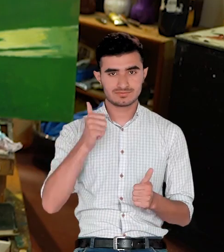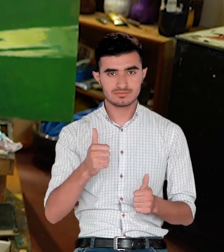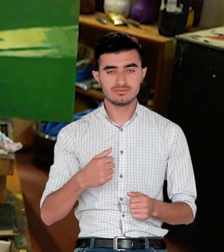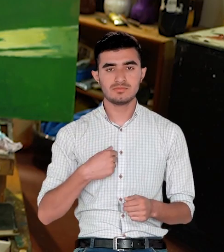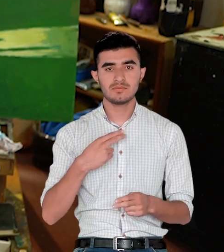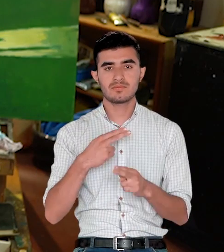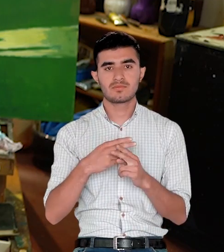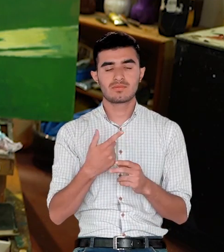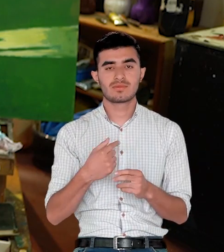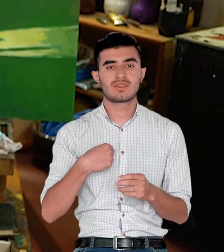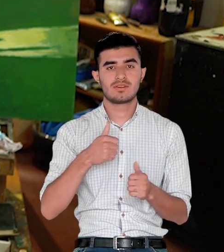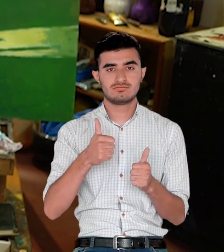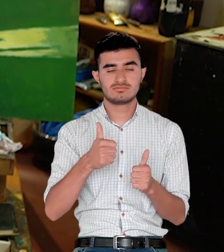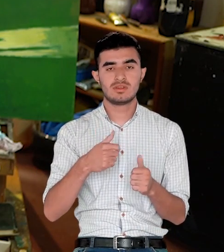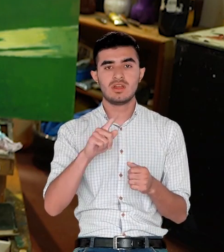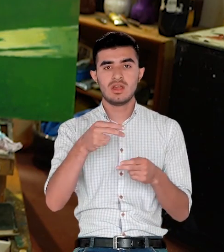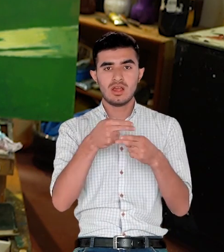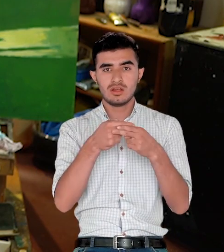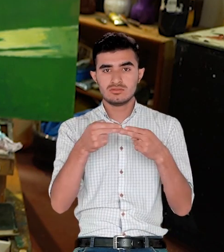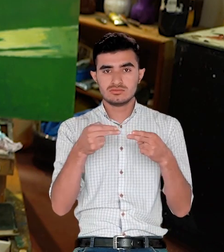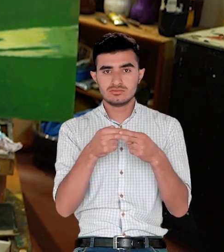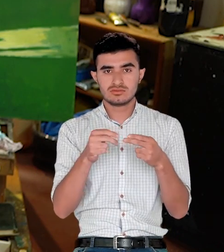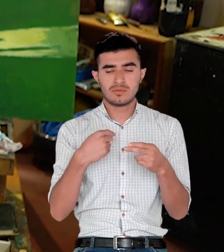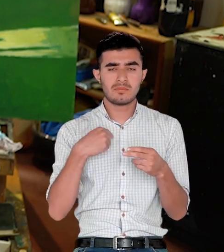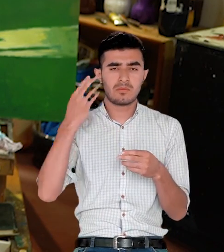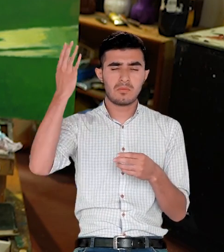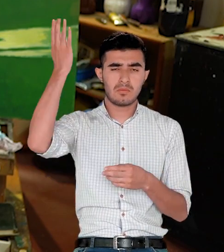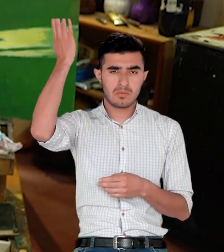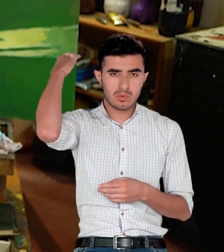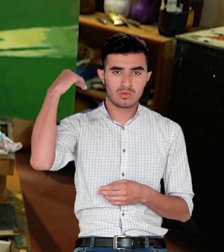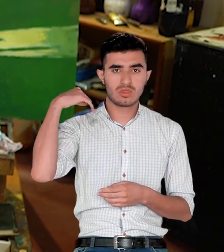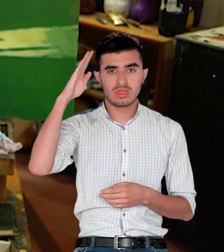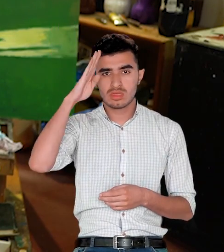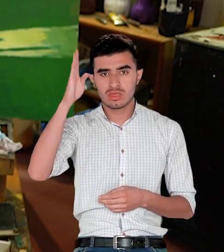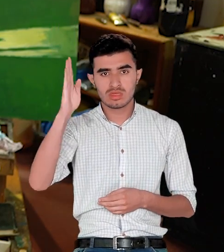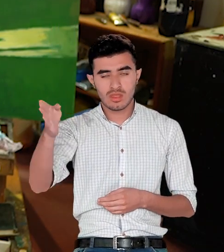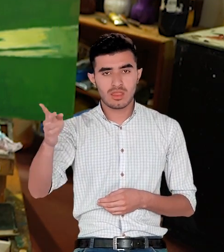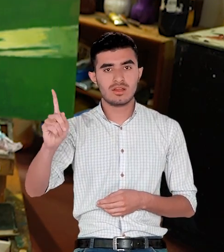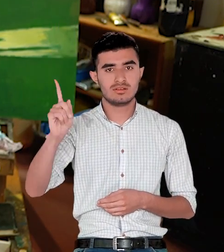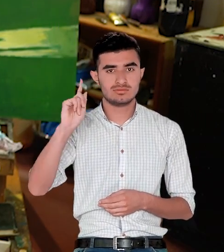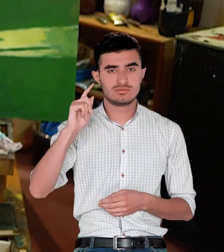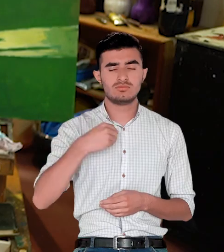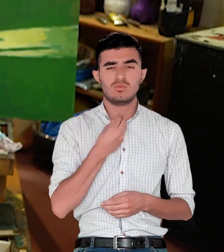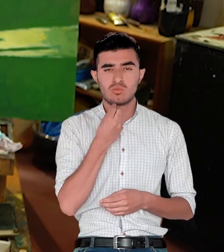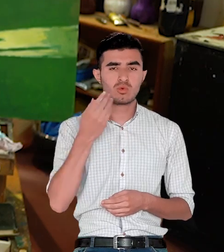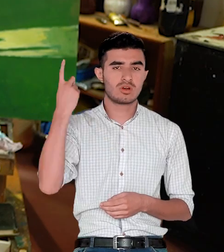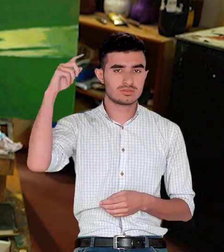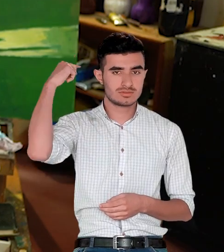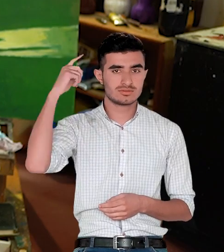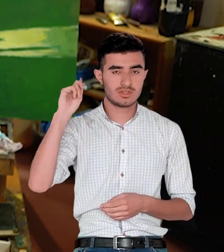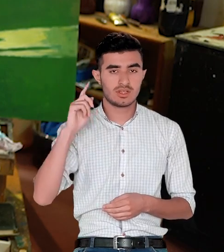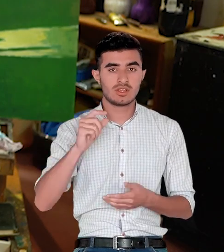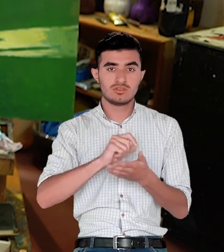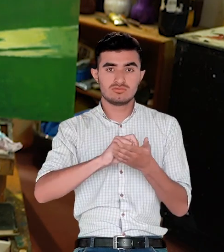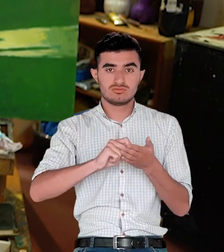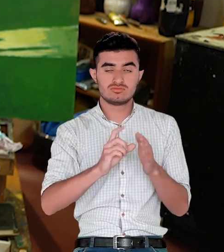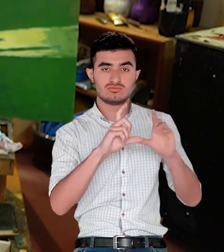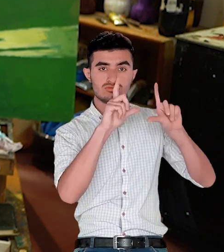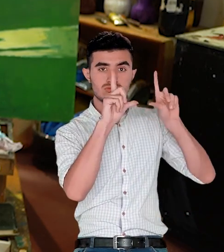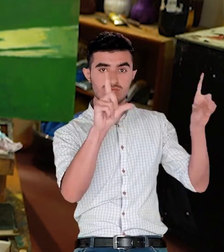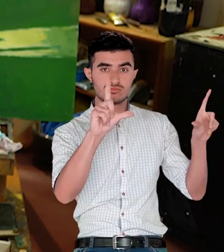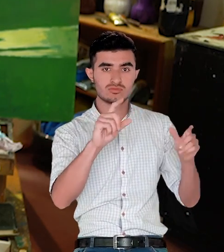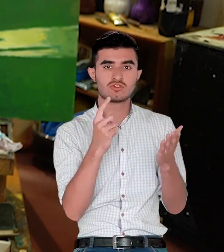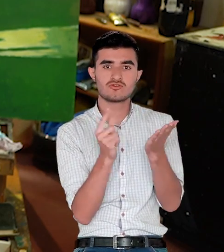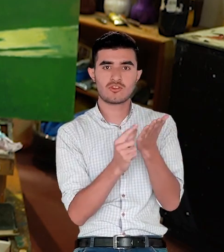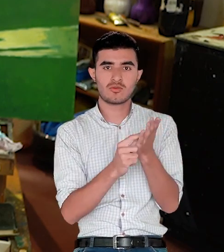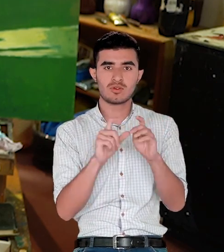قصب کمال کن کے عزیز جہاں شبی، وہ بھی میرے پر نانا نے لکھا ہوا. وہ اپنے وقت کے بہت بڑے